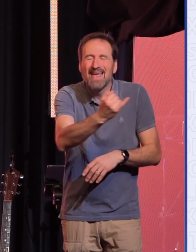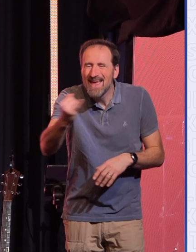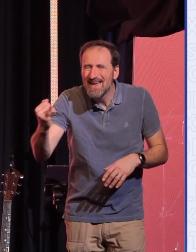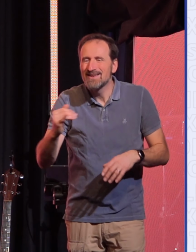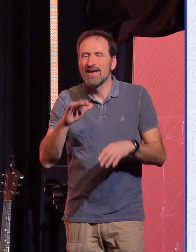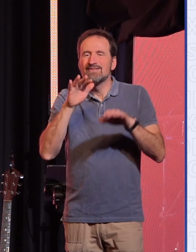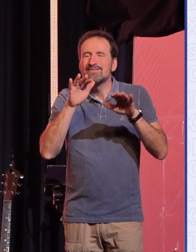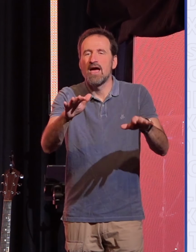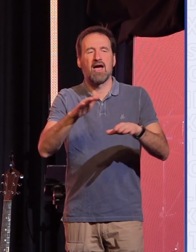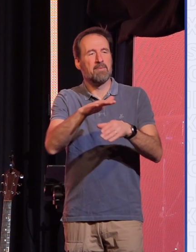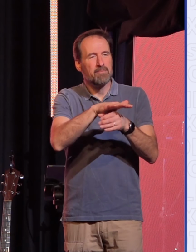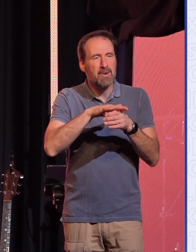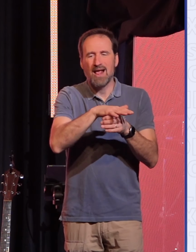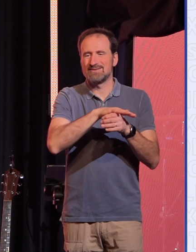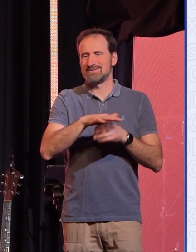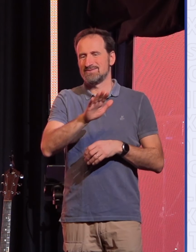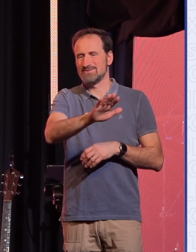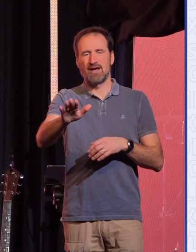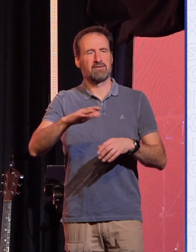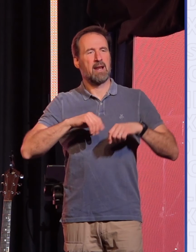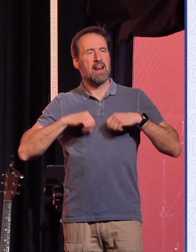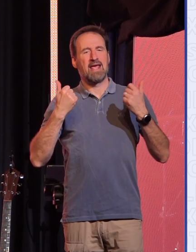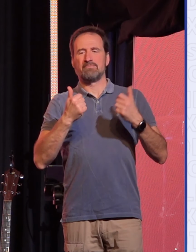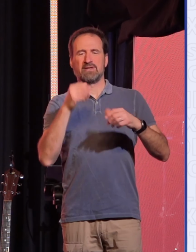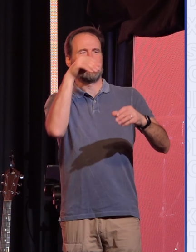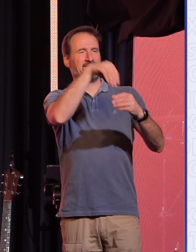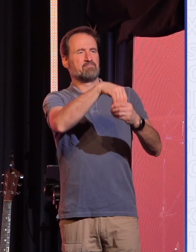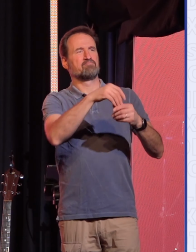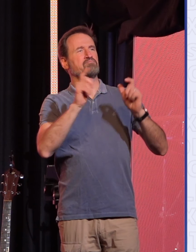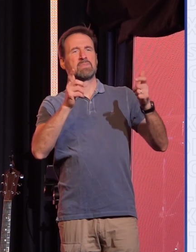von uns hat auch einen Plan, den Gott mit uns erfüllen möchte.